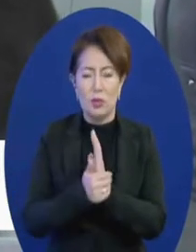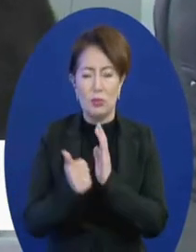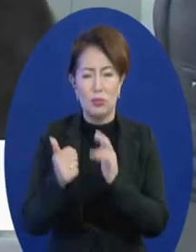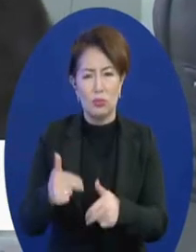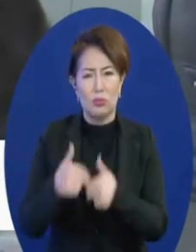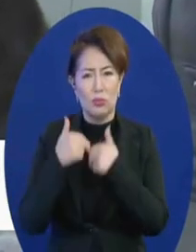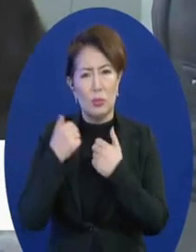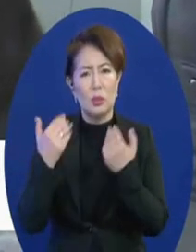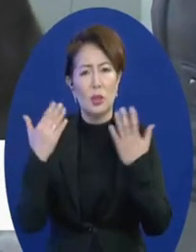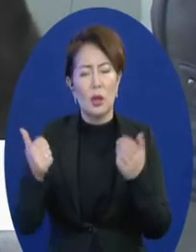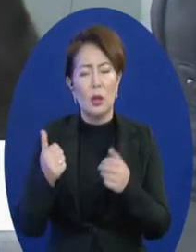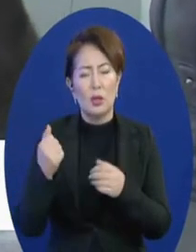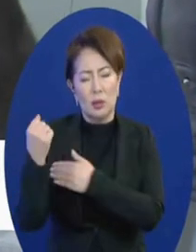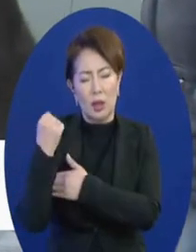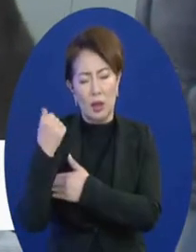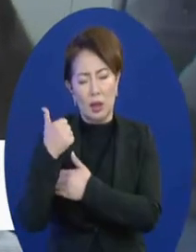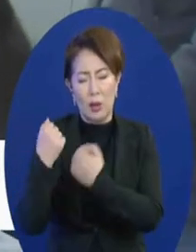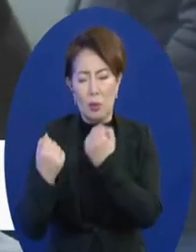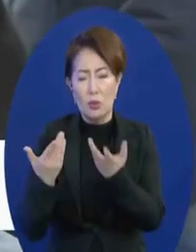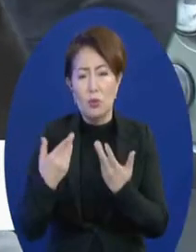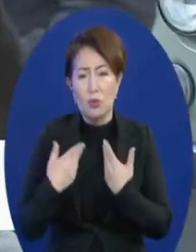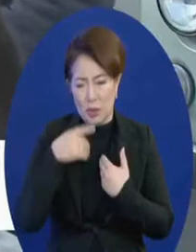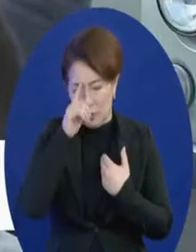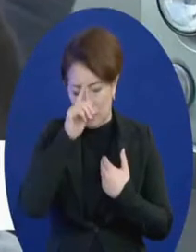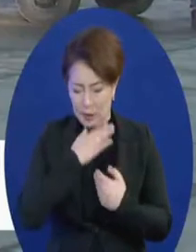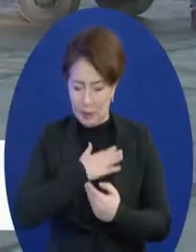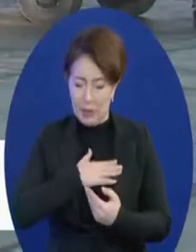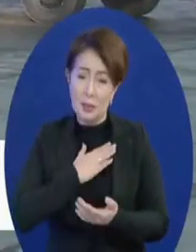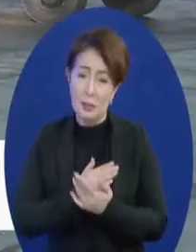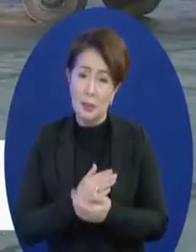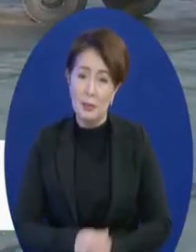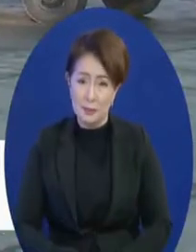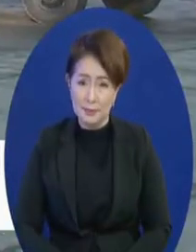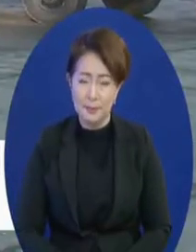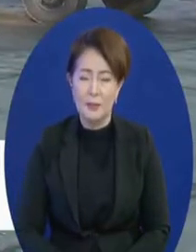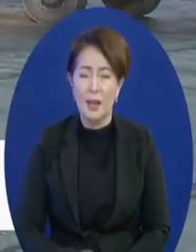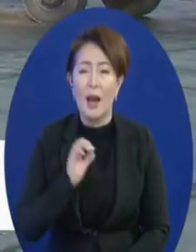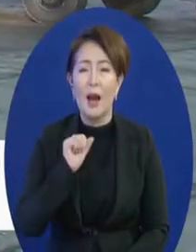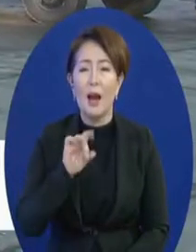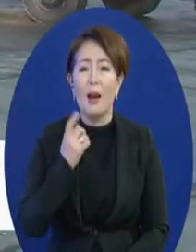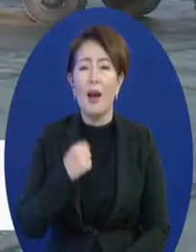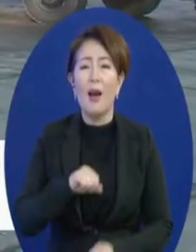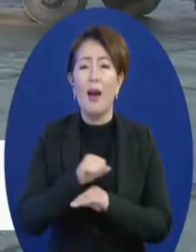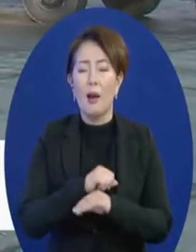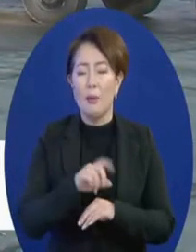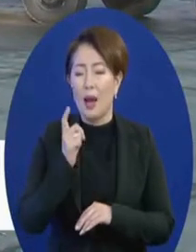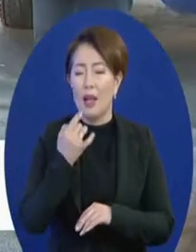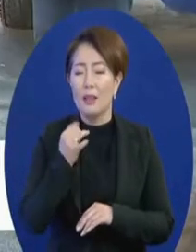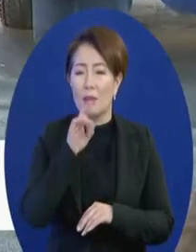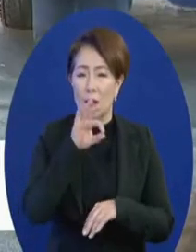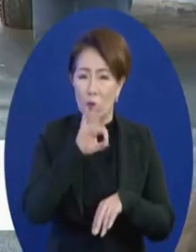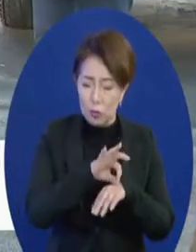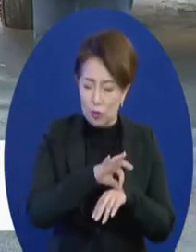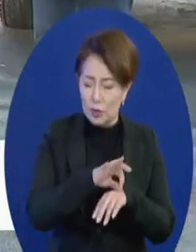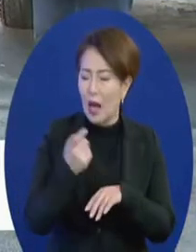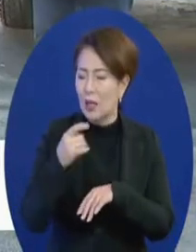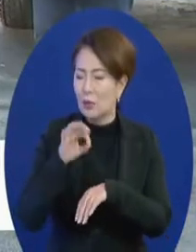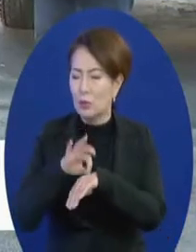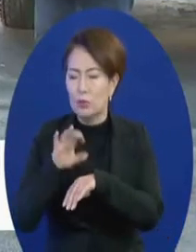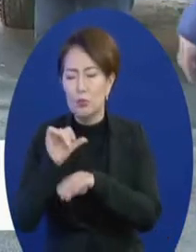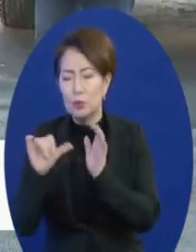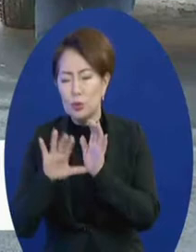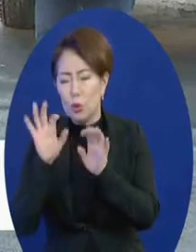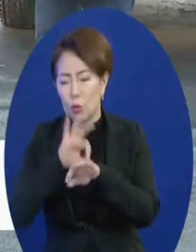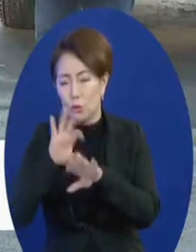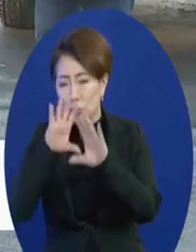сайхан машинтай болж байгаа одоо манай эмнэлгийн хувьд бол бид нар бол маш их баяртай байна. Архангай аймагт халдварт болон халдварт бус өвчний тархалтыг бууруулахд